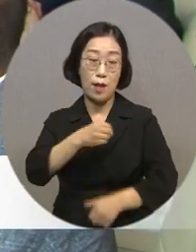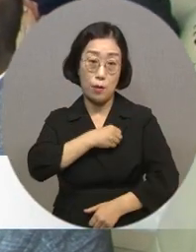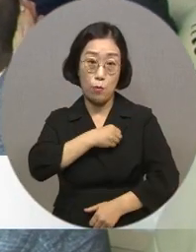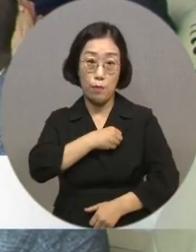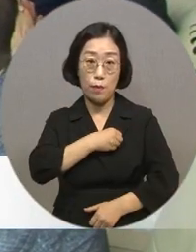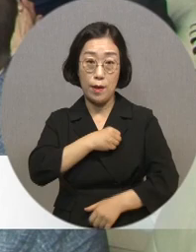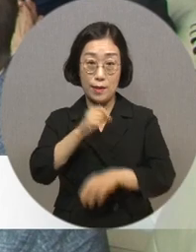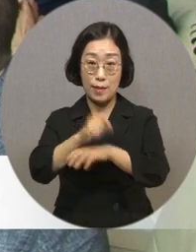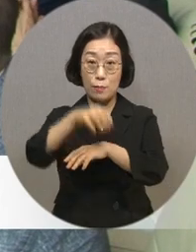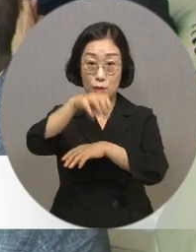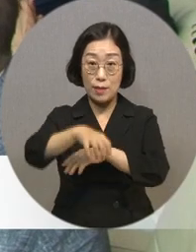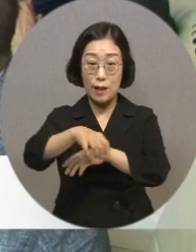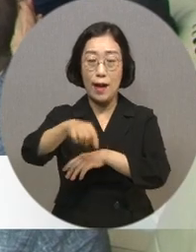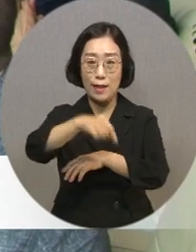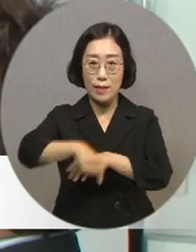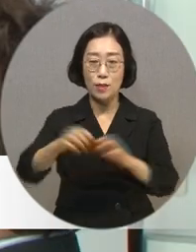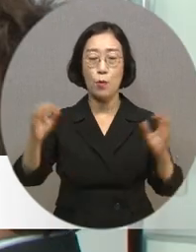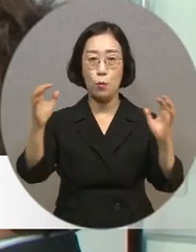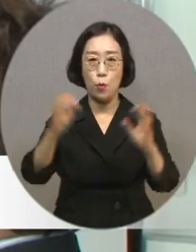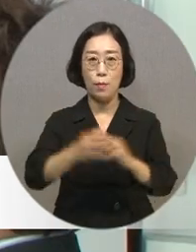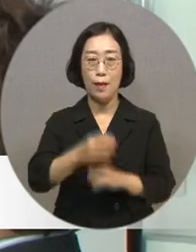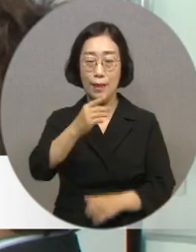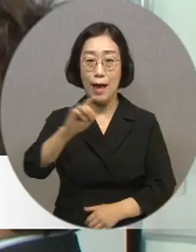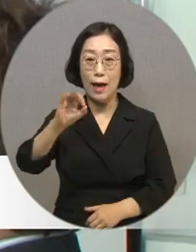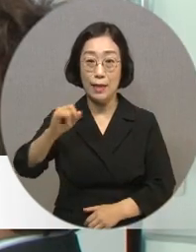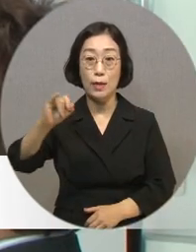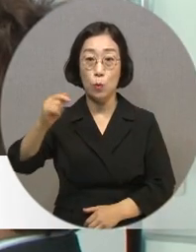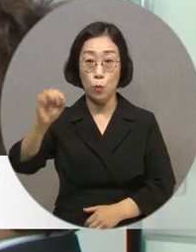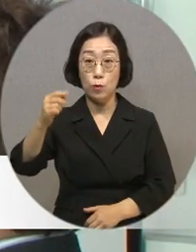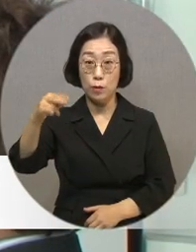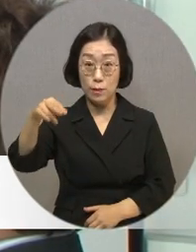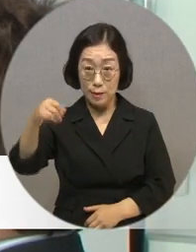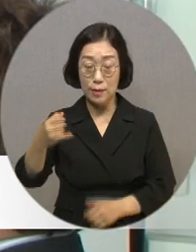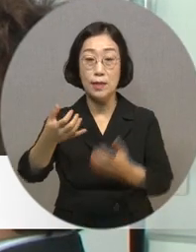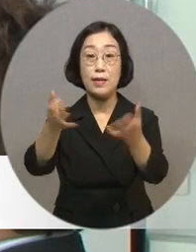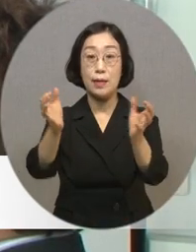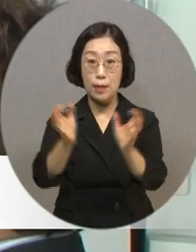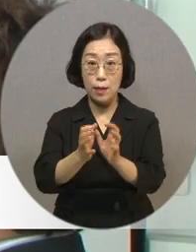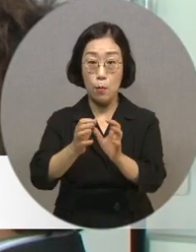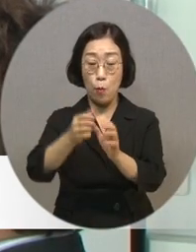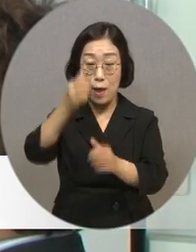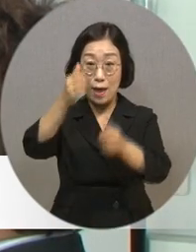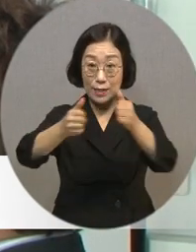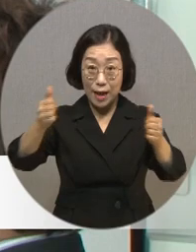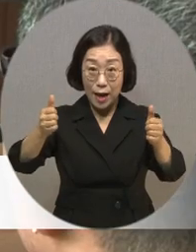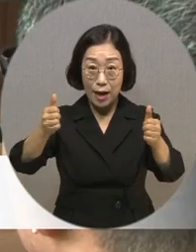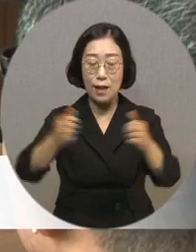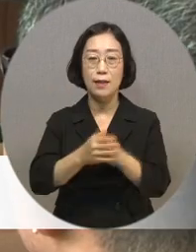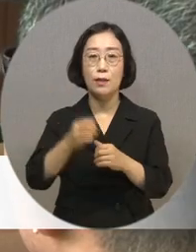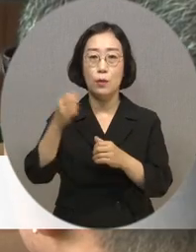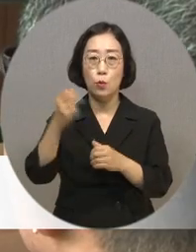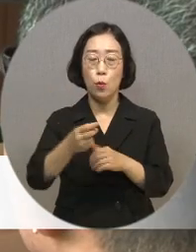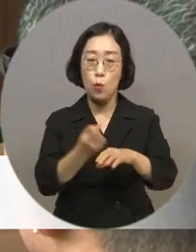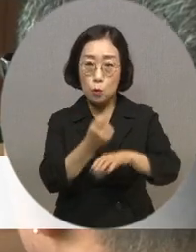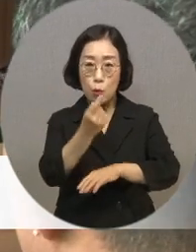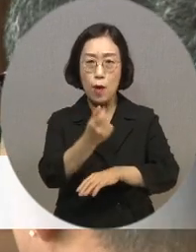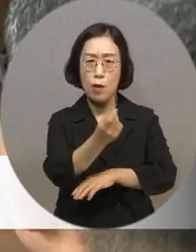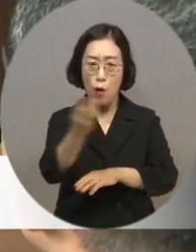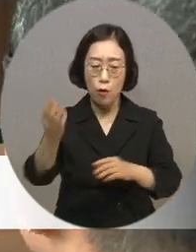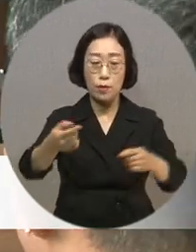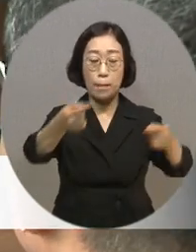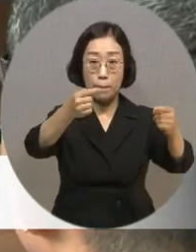열렸습니다. 국제 라이온스 협회 355 A지구 라이온스 클럽 회장단을 비롯한 다수의